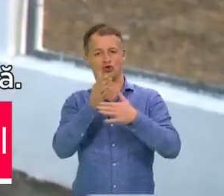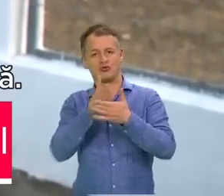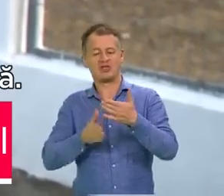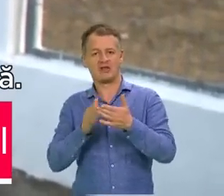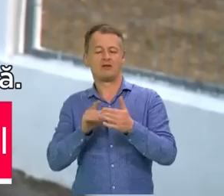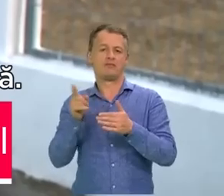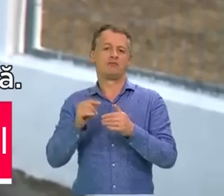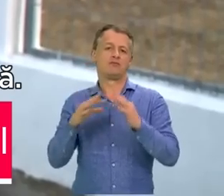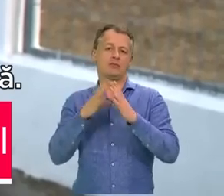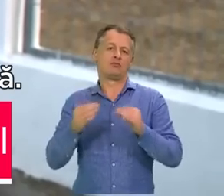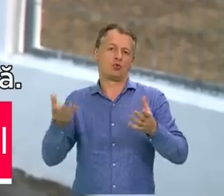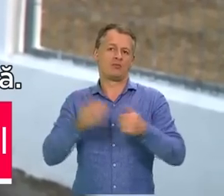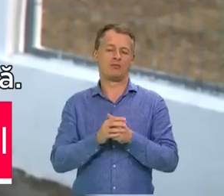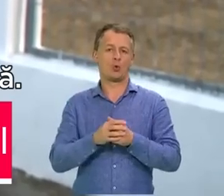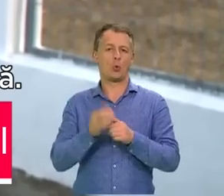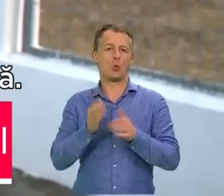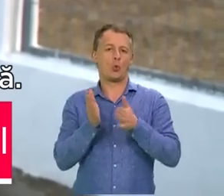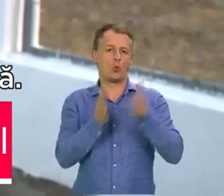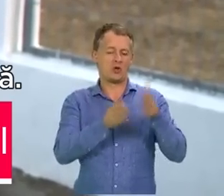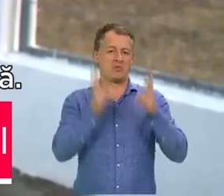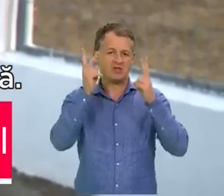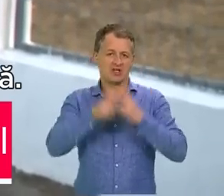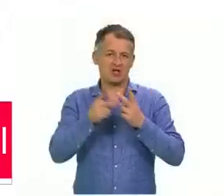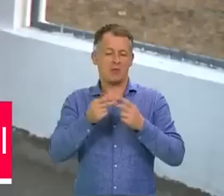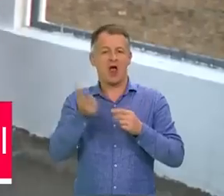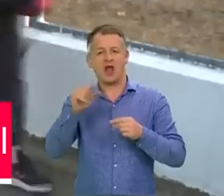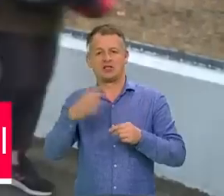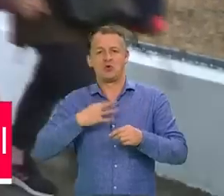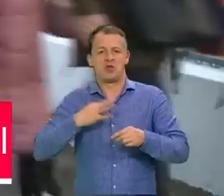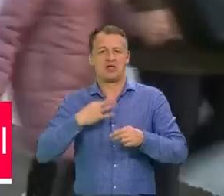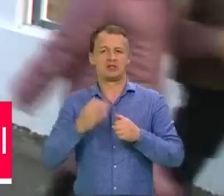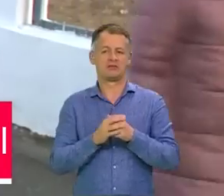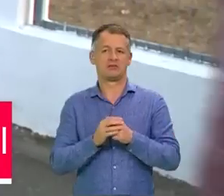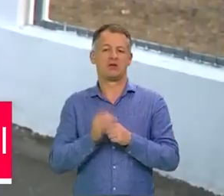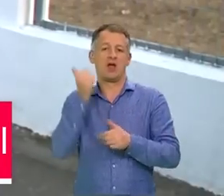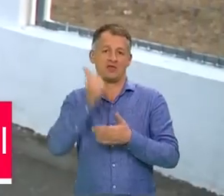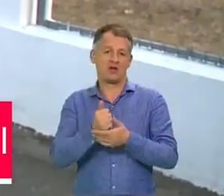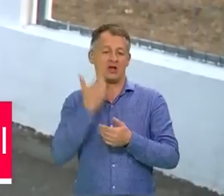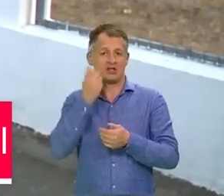dar nu știu, pur și simplu pe unii nu-i băgam în seamă. De când s-a adunat mai multe clase,